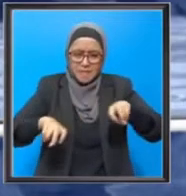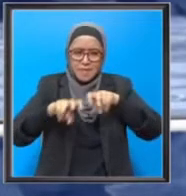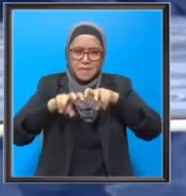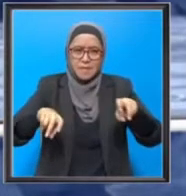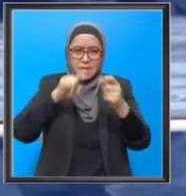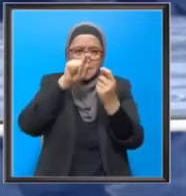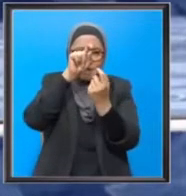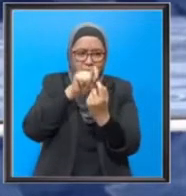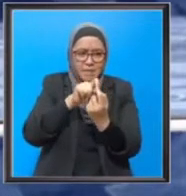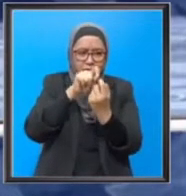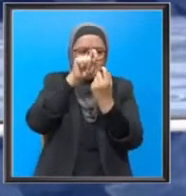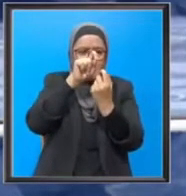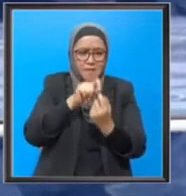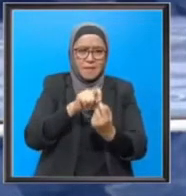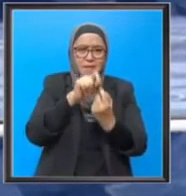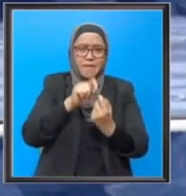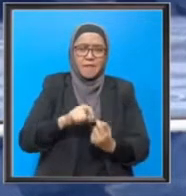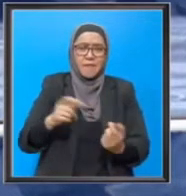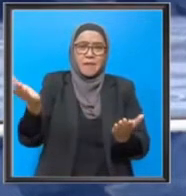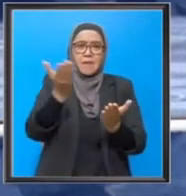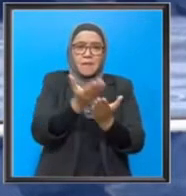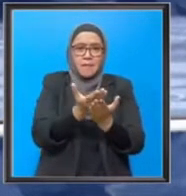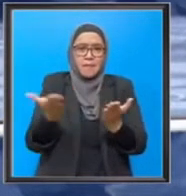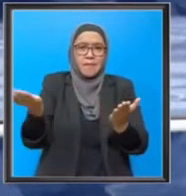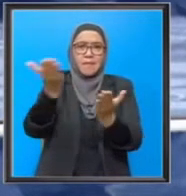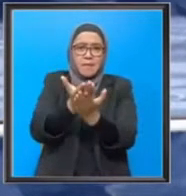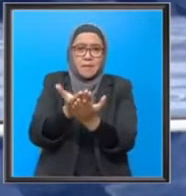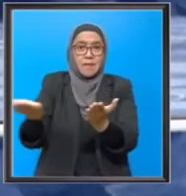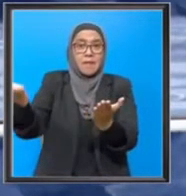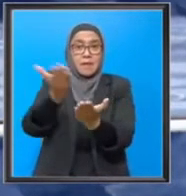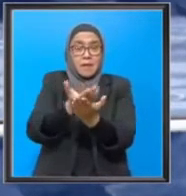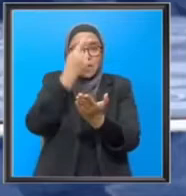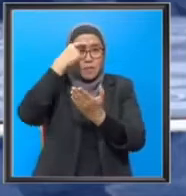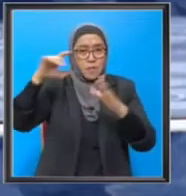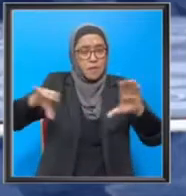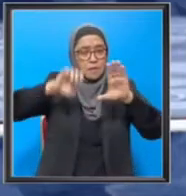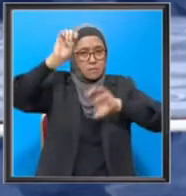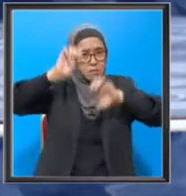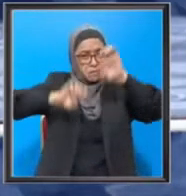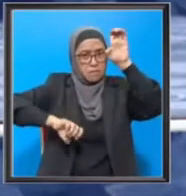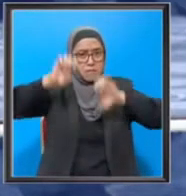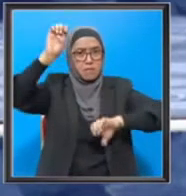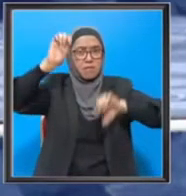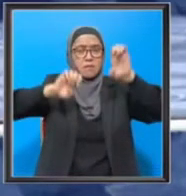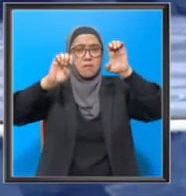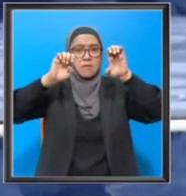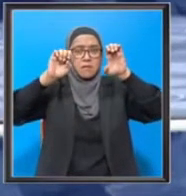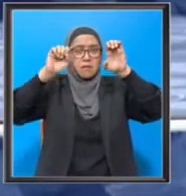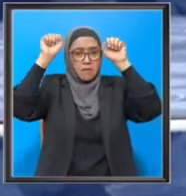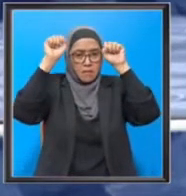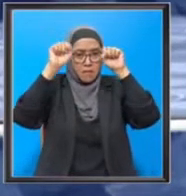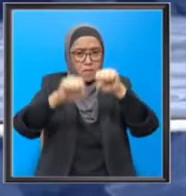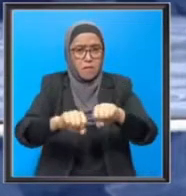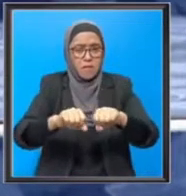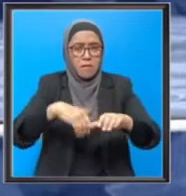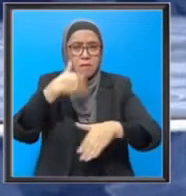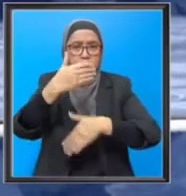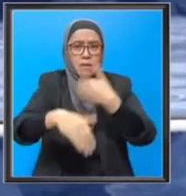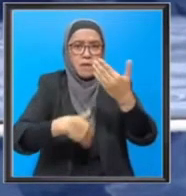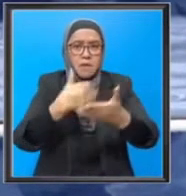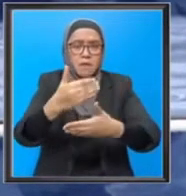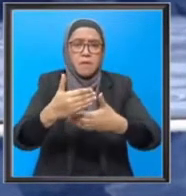dikemukakan untuk membuat penilaian terhadap ke boleh upaya and dan keutamaan pelaksanaannya